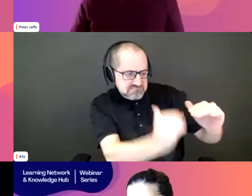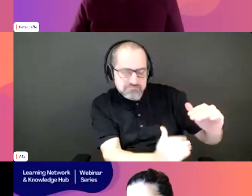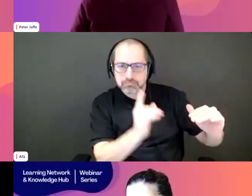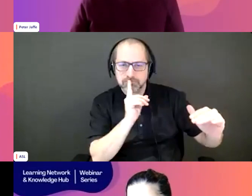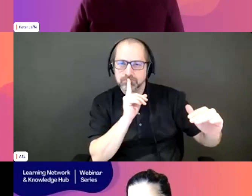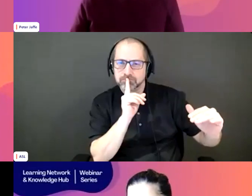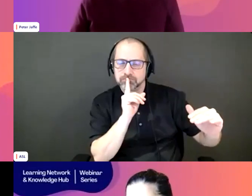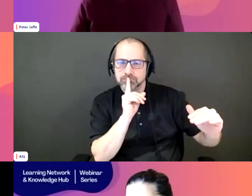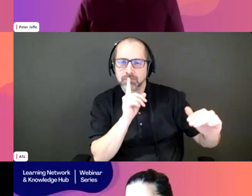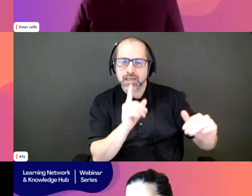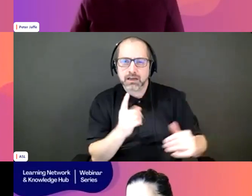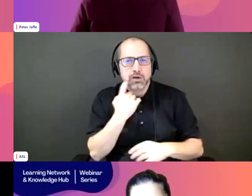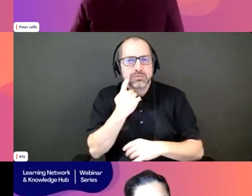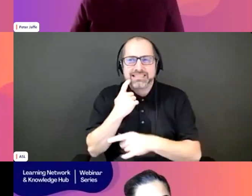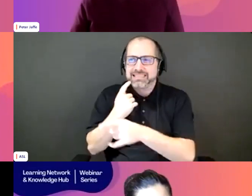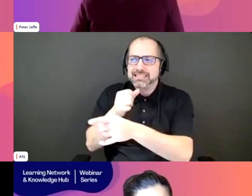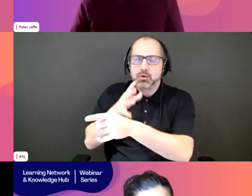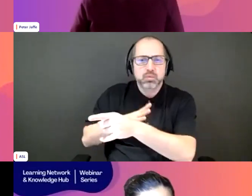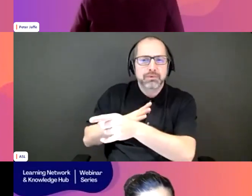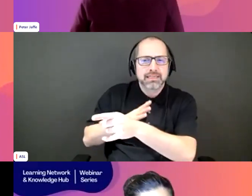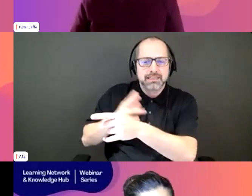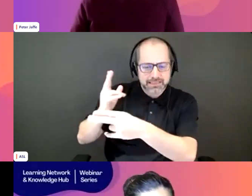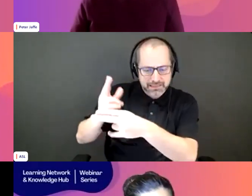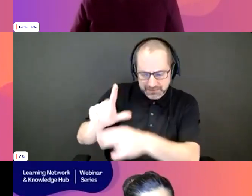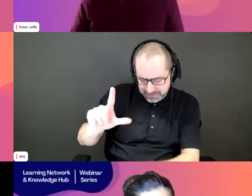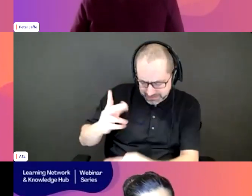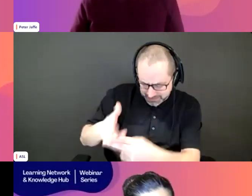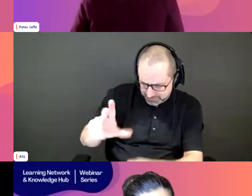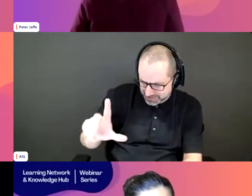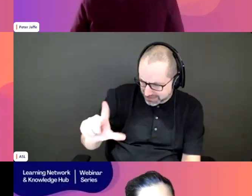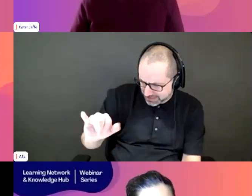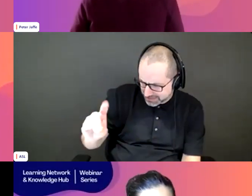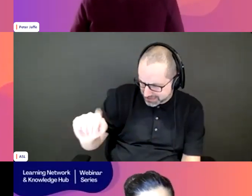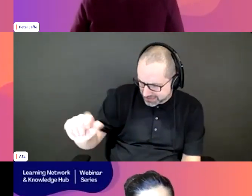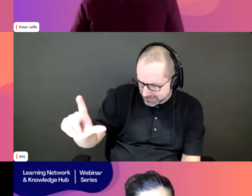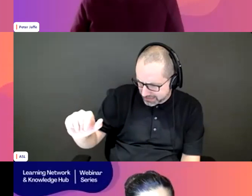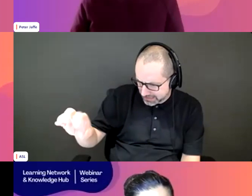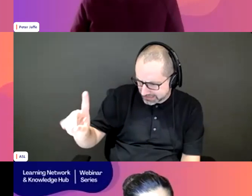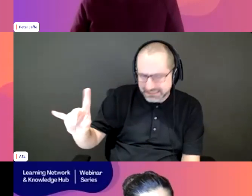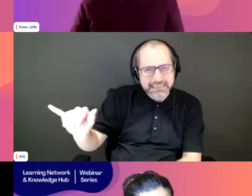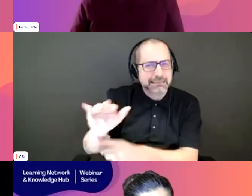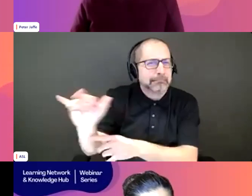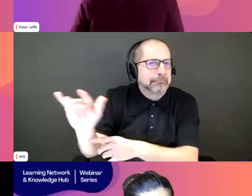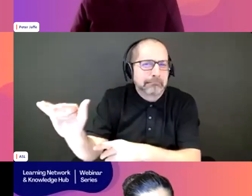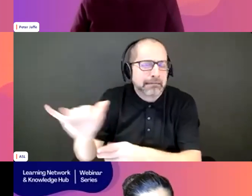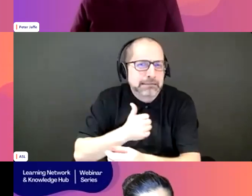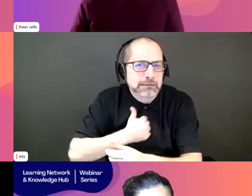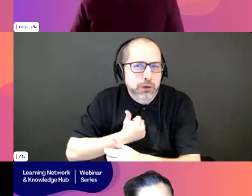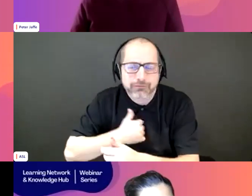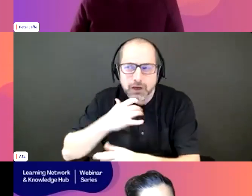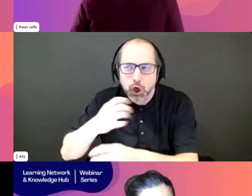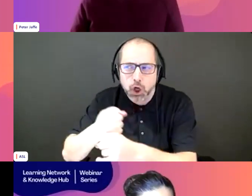j'ai entendu une conférence de cette femme Linda Landi je